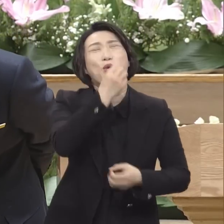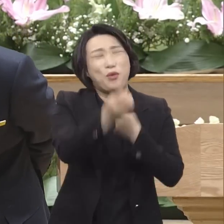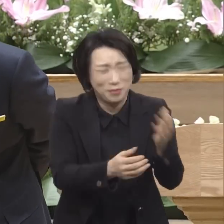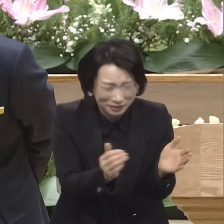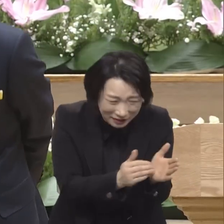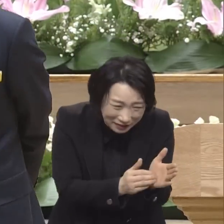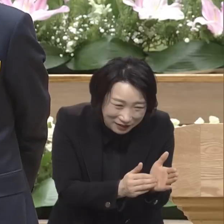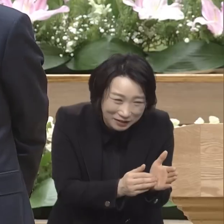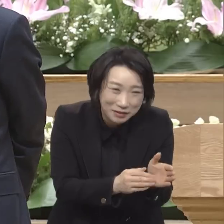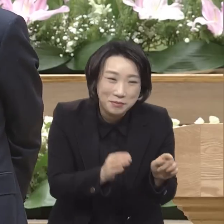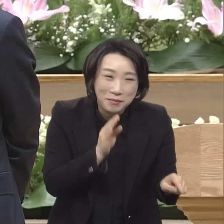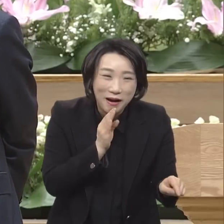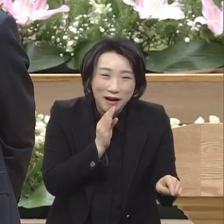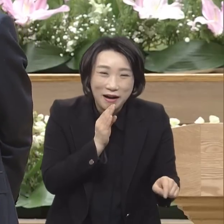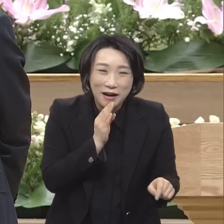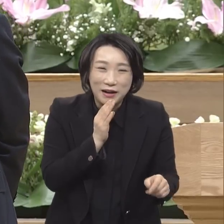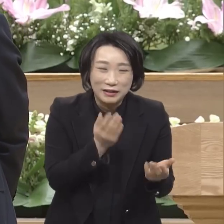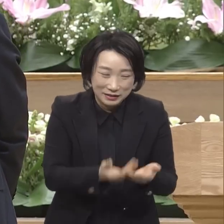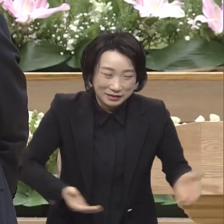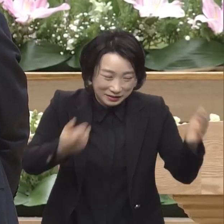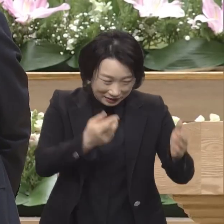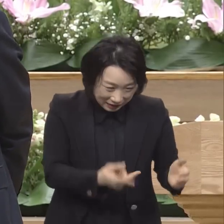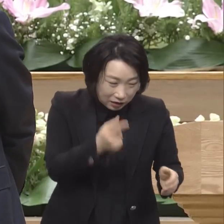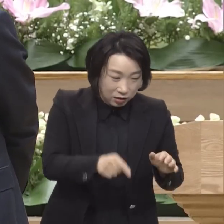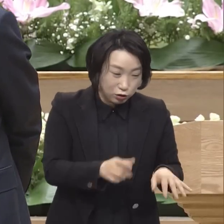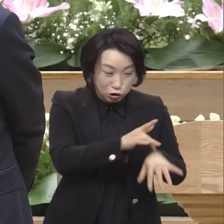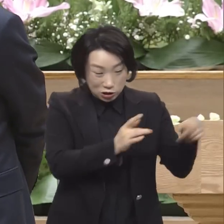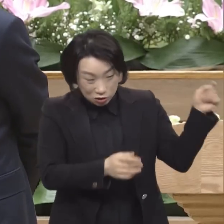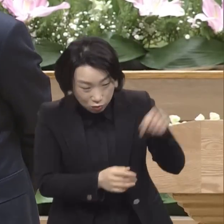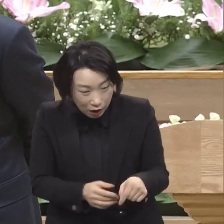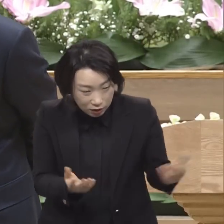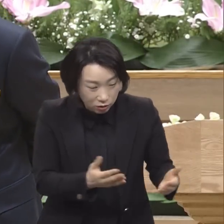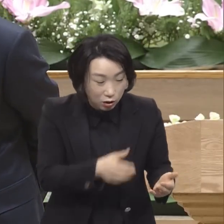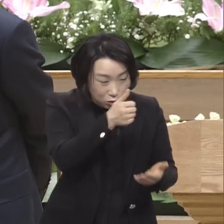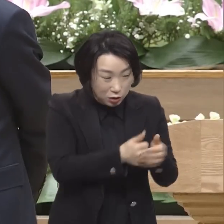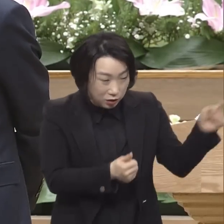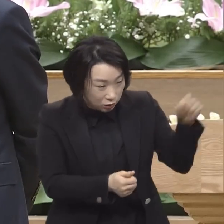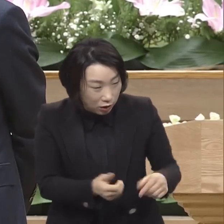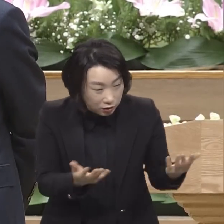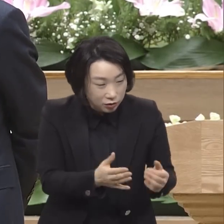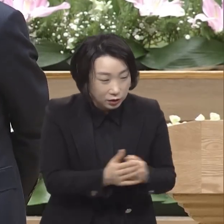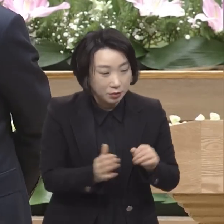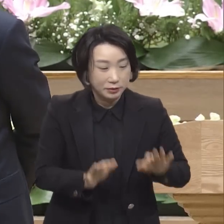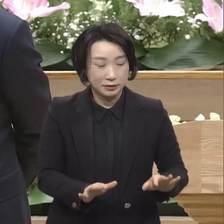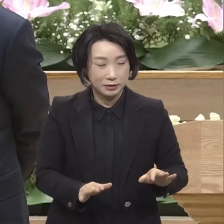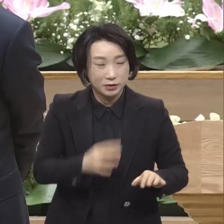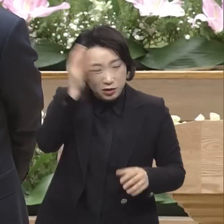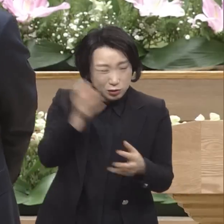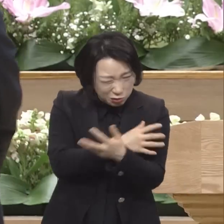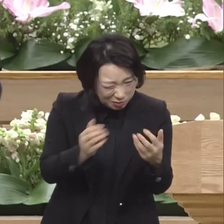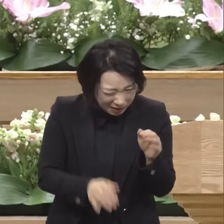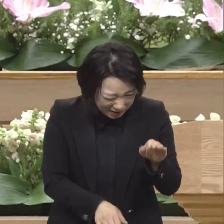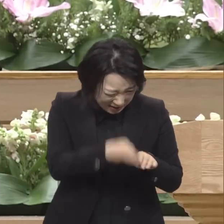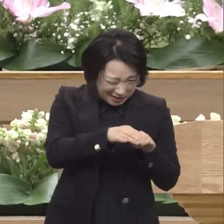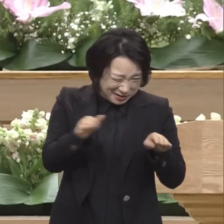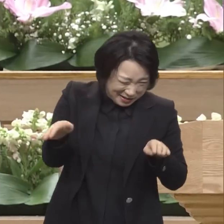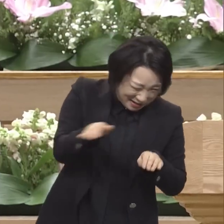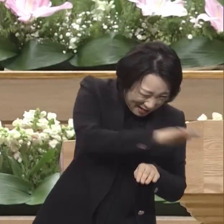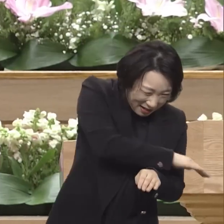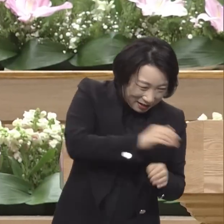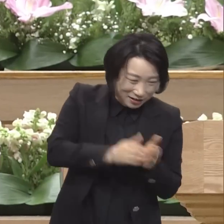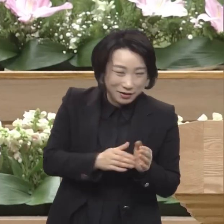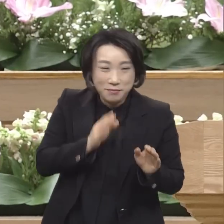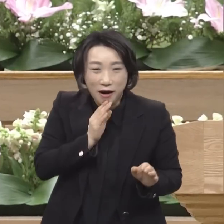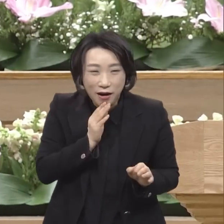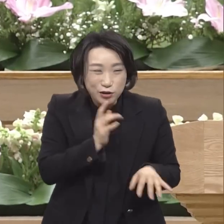쏟아내버리고 빈 그릇 때문에 또 귀신이 들어와 역사하고 죄가 들어와 역사하니까 성령으로 충만해서 다시는